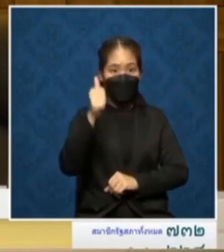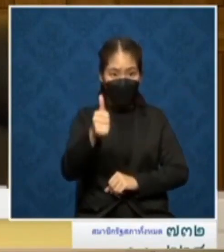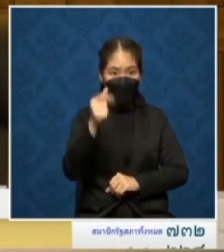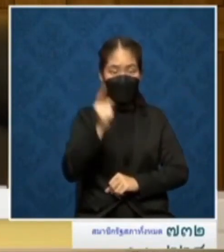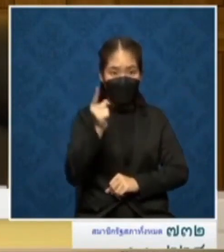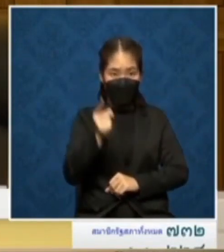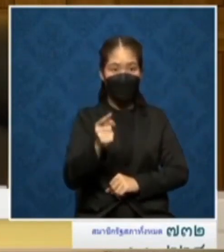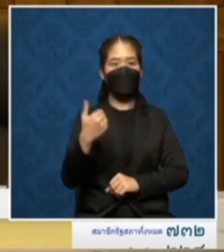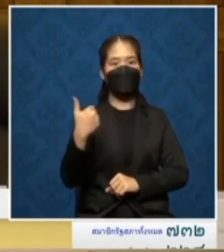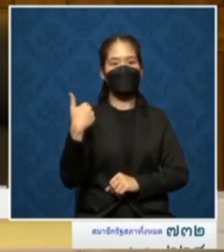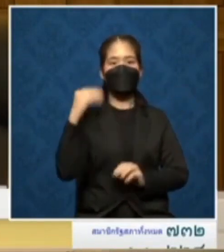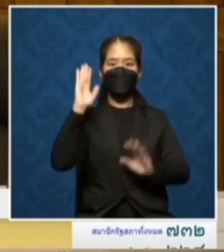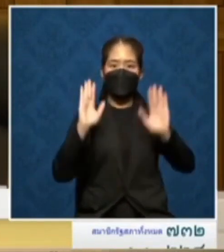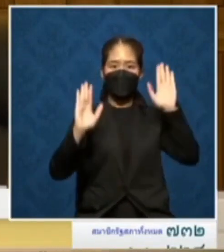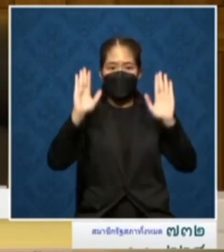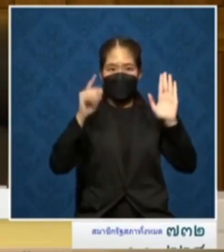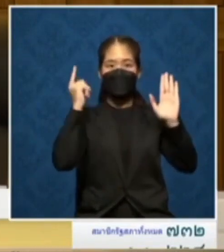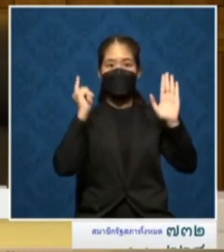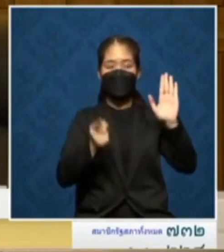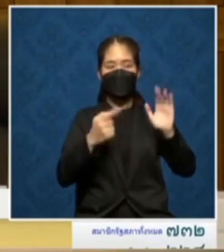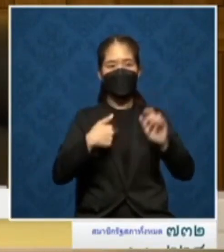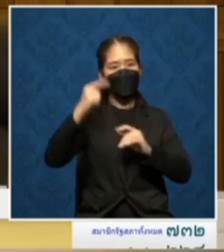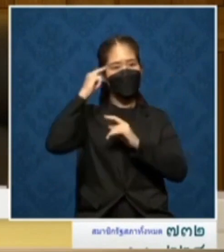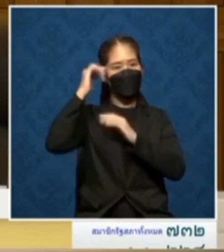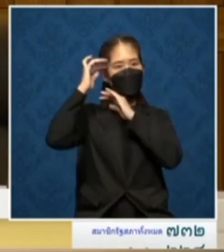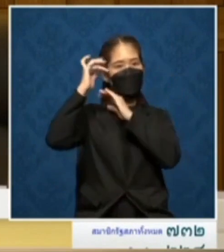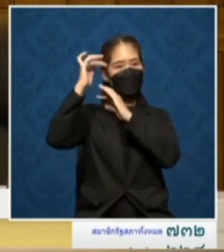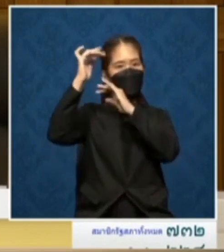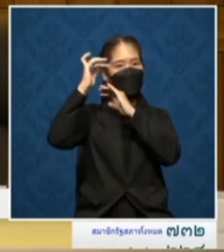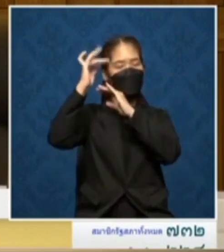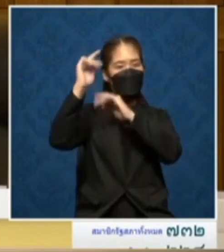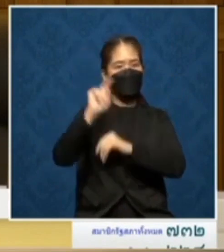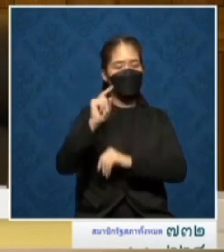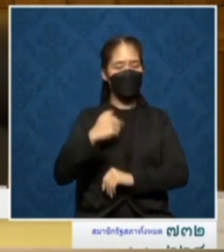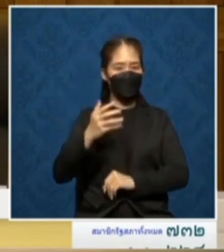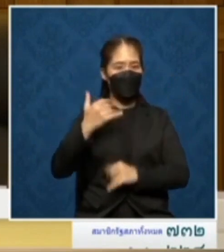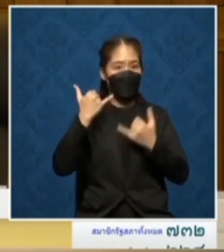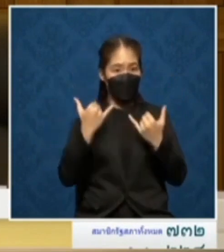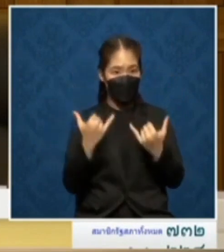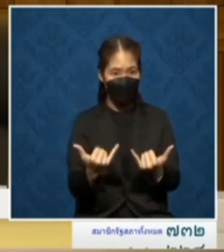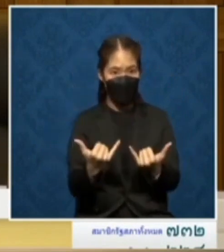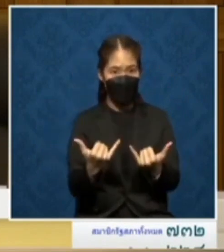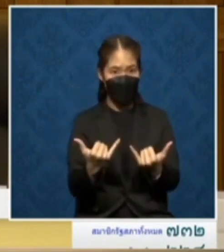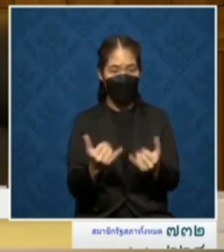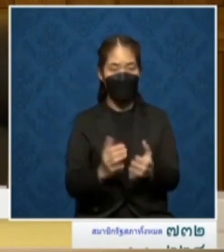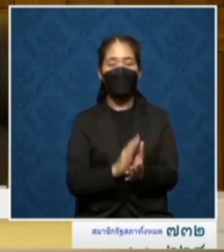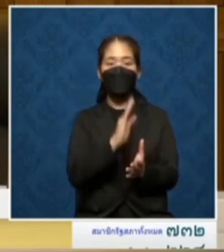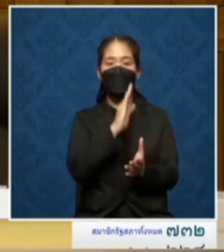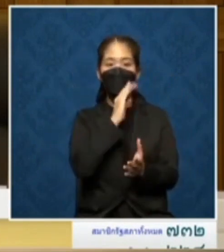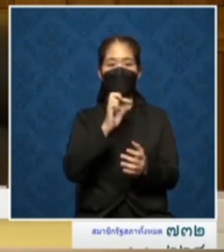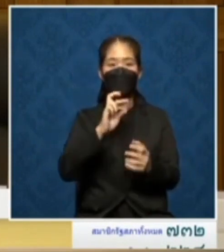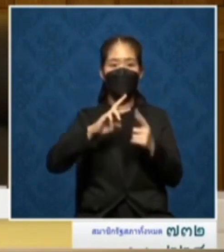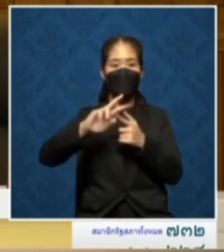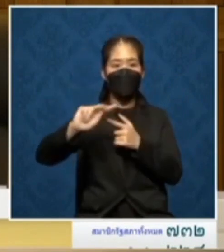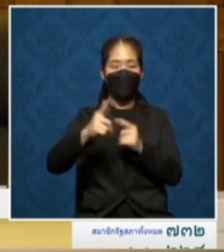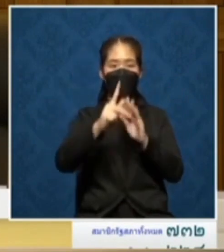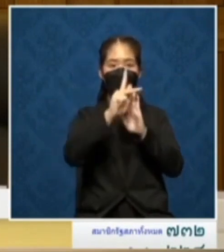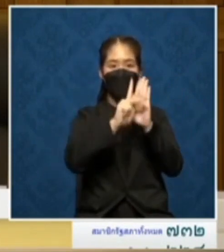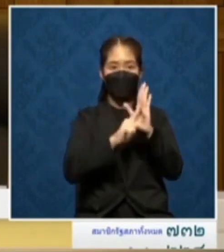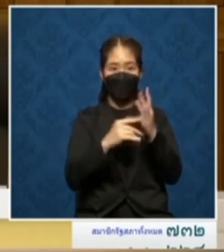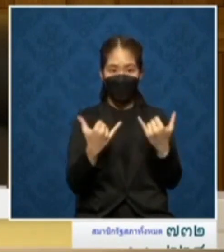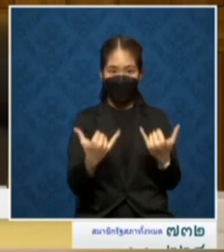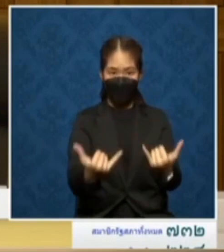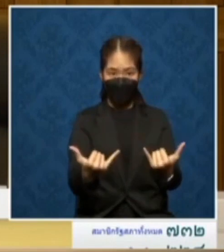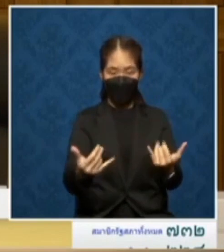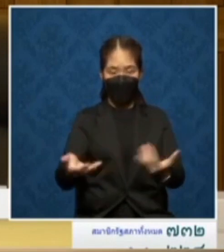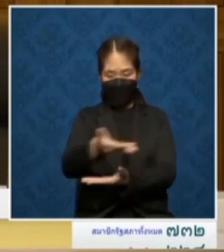ชอบก็จะเป็นจุดเริ่มต้นถอดสลักทางการเมืองแล้วก็คิดว่าระบบการเมืองขออภัยระบบการเลือกตั้งที่เสนอเป็นระบบที่ดี